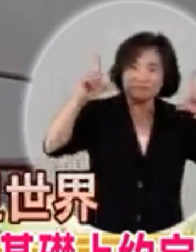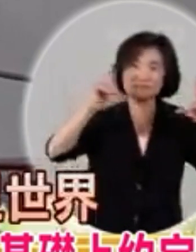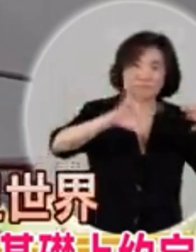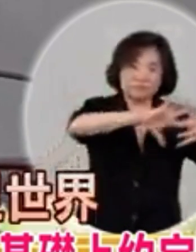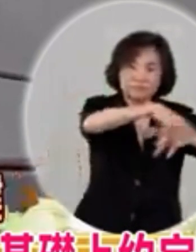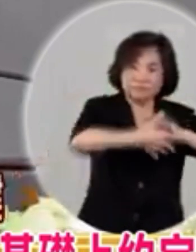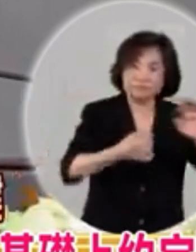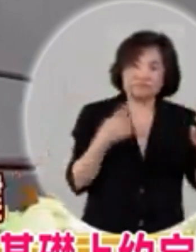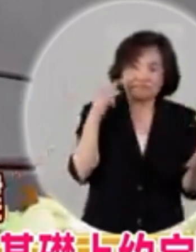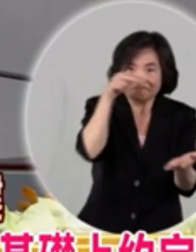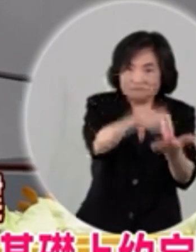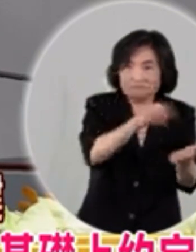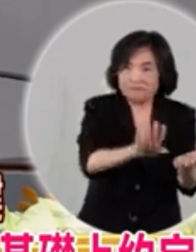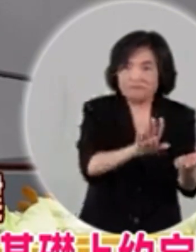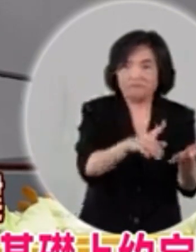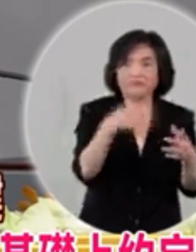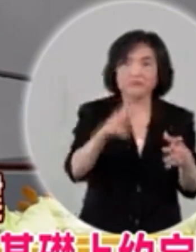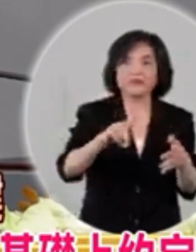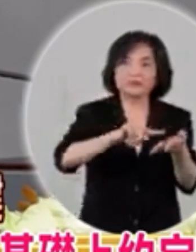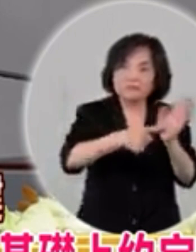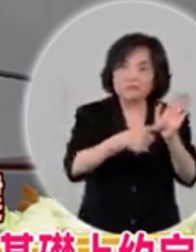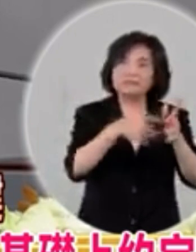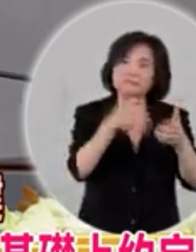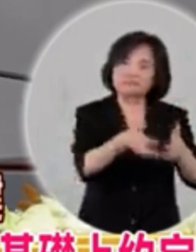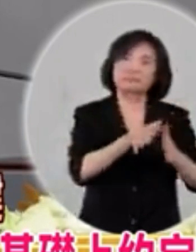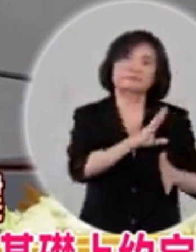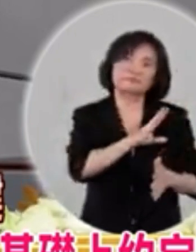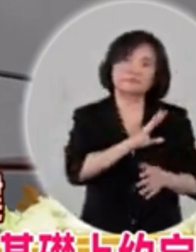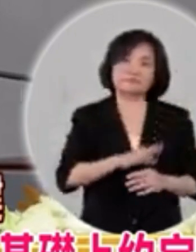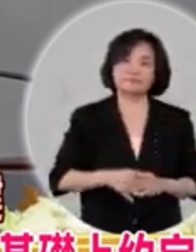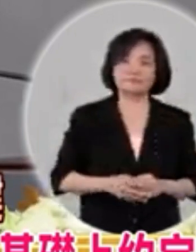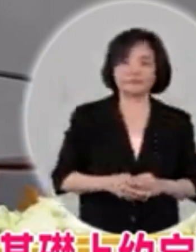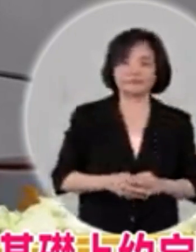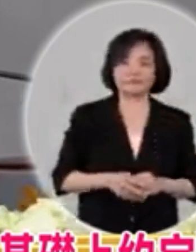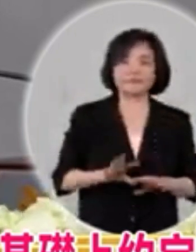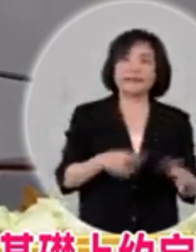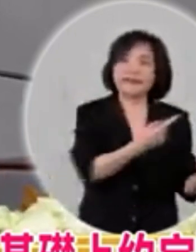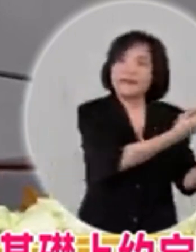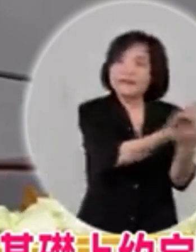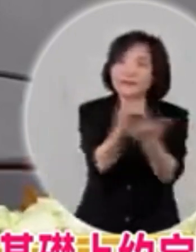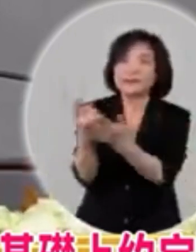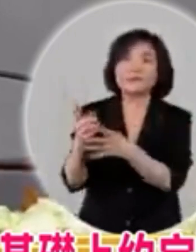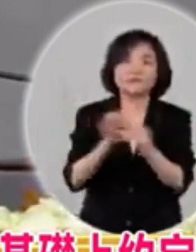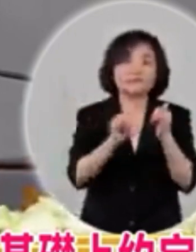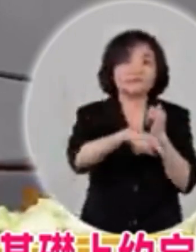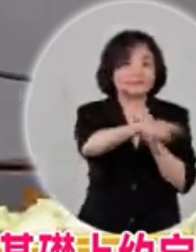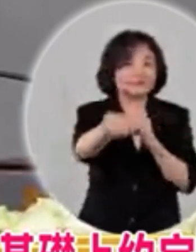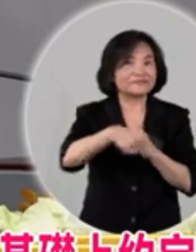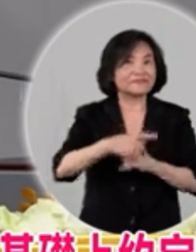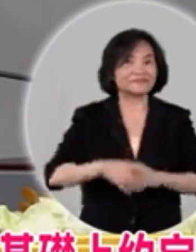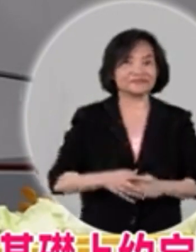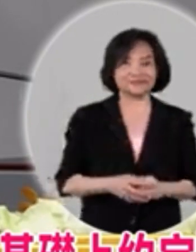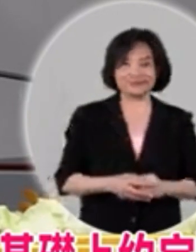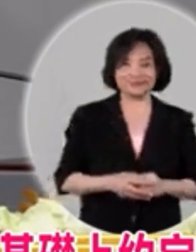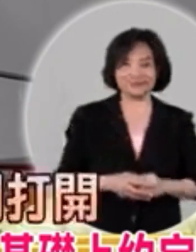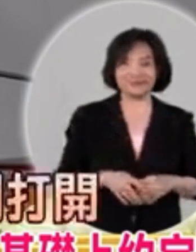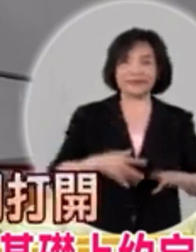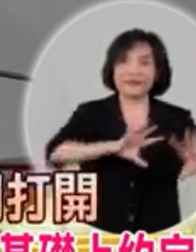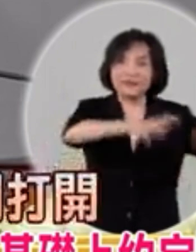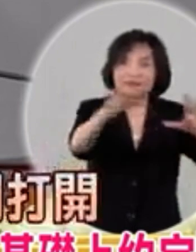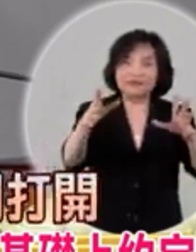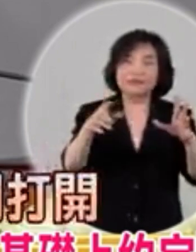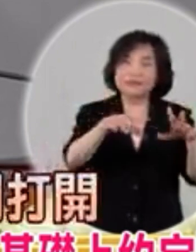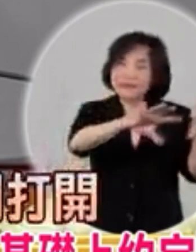扮演更重要角色的关键。各位亲爱的国人同胞，世界的大